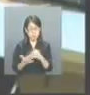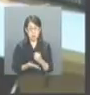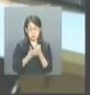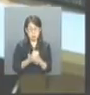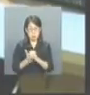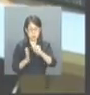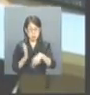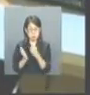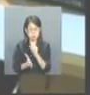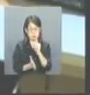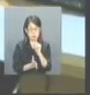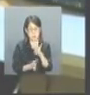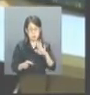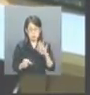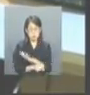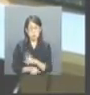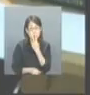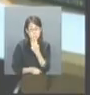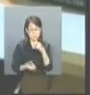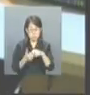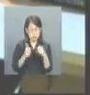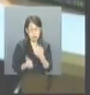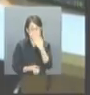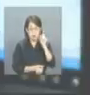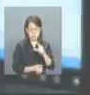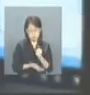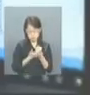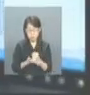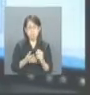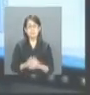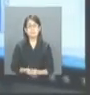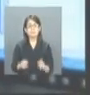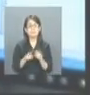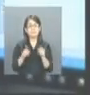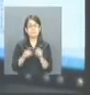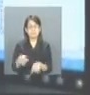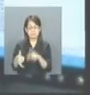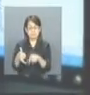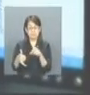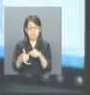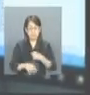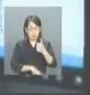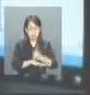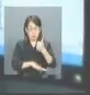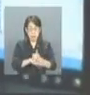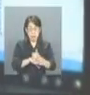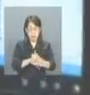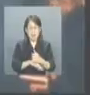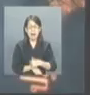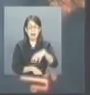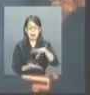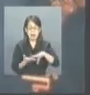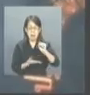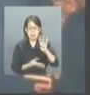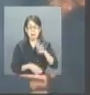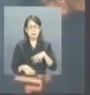กิดสถานการณ์ฉุกเฉินสอดคล้องกับนายรอยนจิตดอนผู้อำนวยการสถาบันสารสนเทศทรัพยากรน้ำ